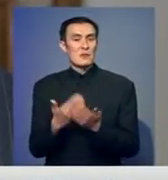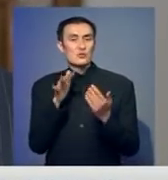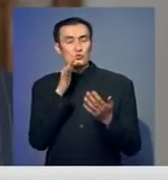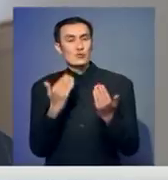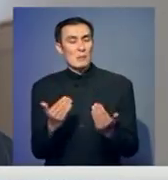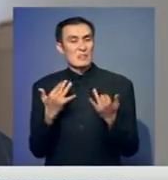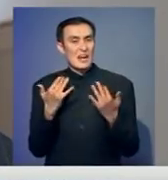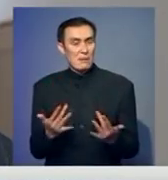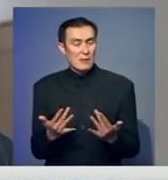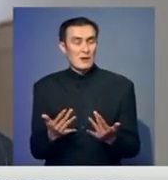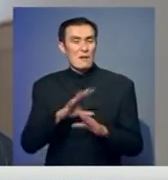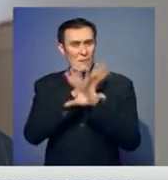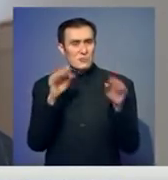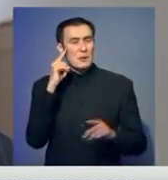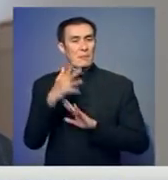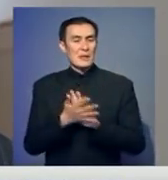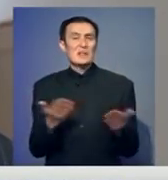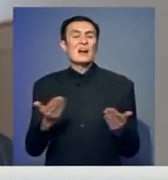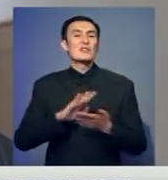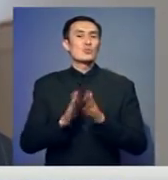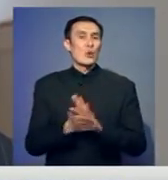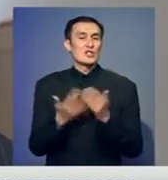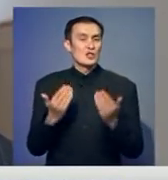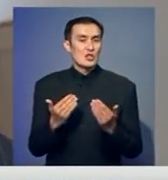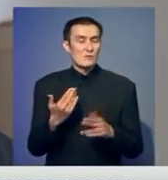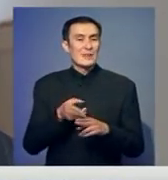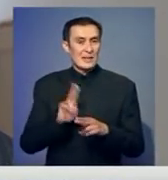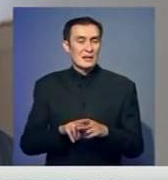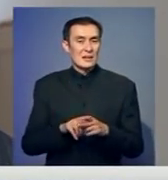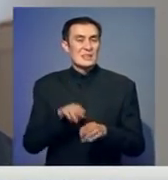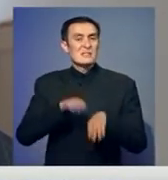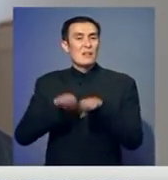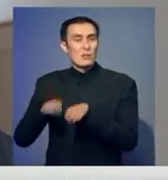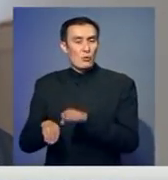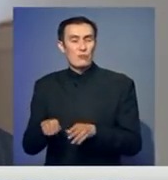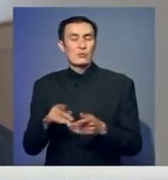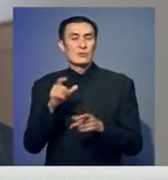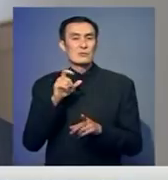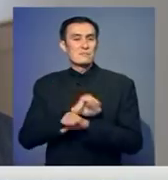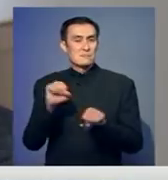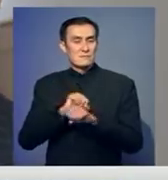современным требованиям, понять вообще в целом, какова ситуация вот этих складов или тех или иных